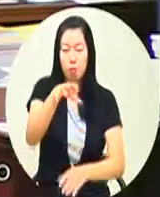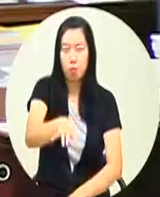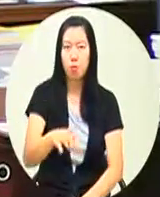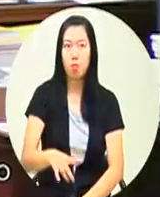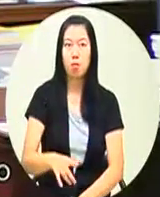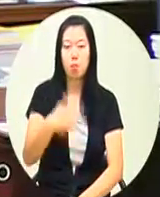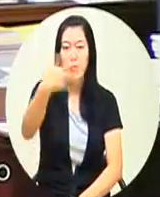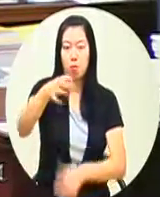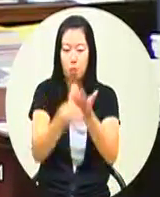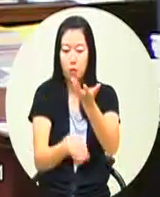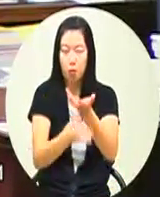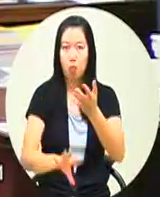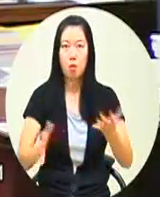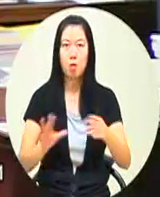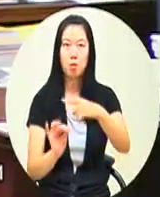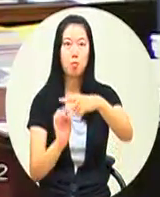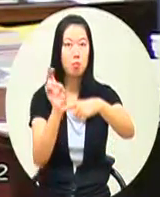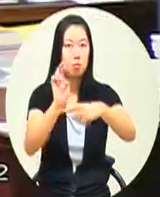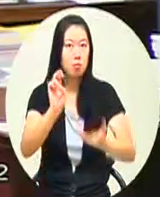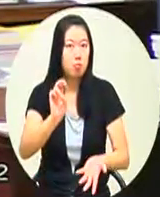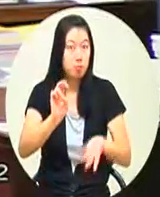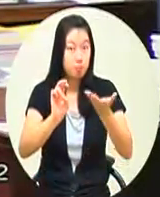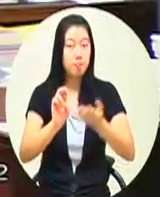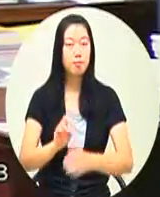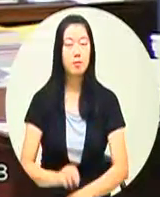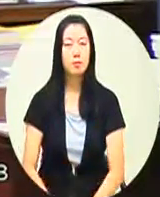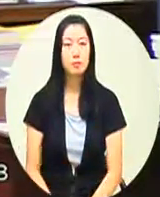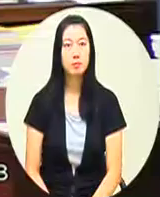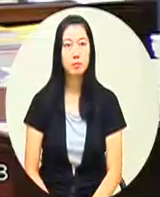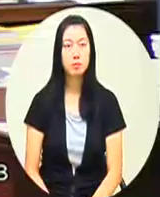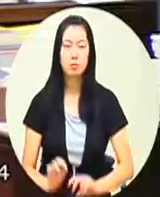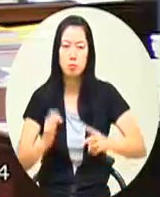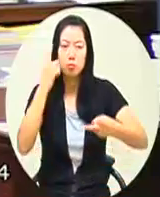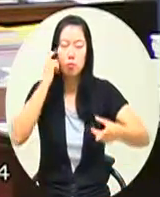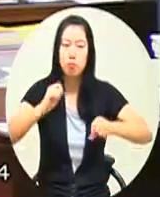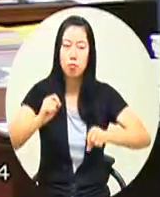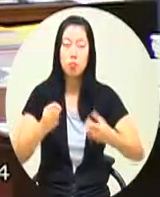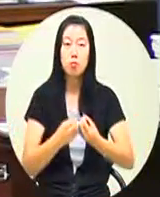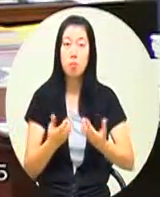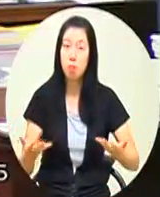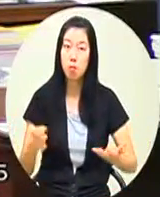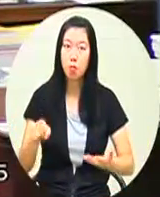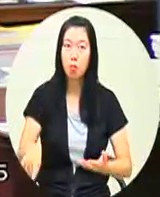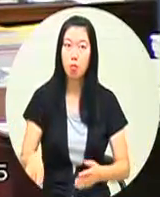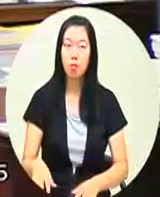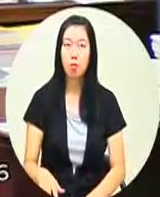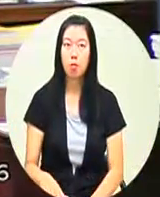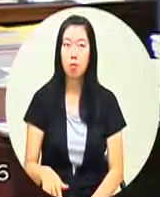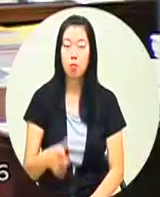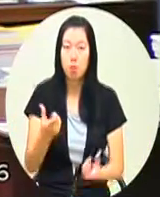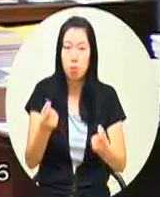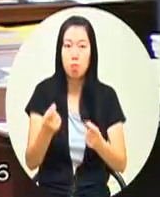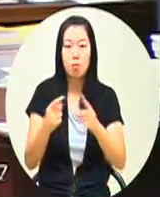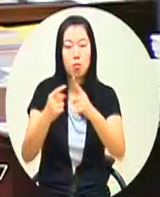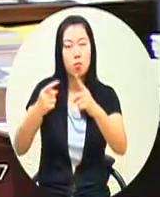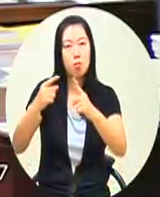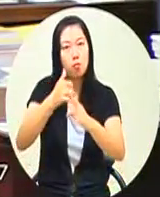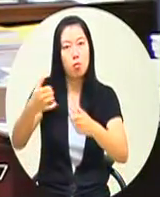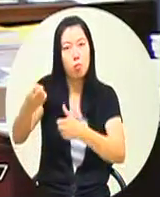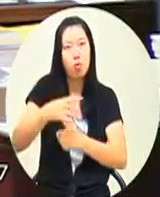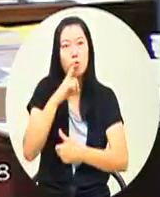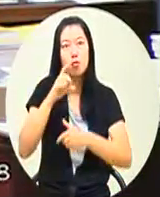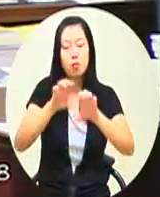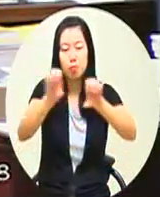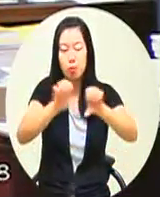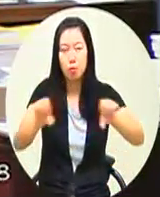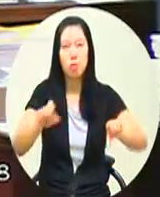少20%跑不掉啦。那怎么样去做改善，其实从水公司的业务报告里面也有讲到，就是一些管线的汰旧